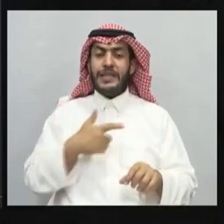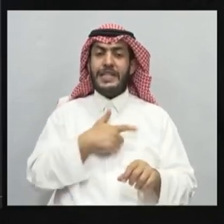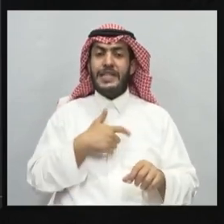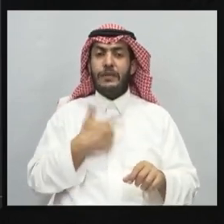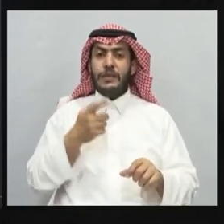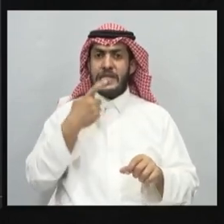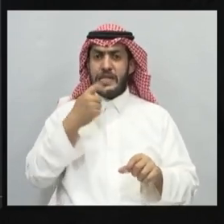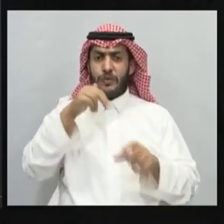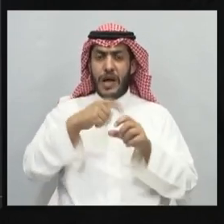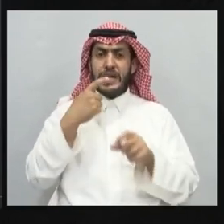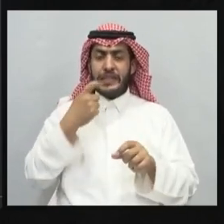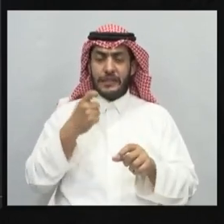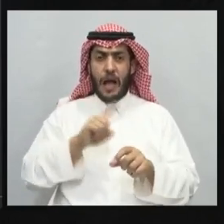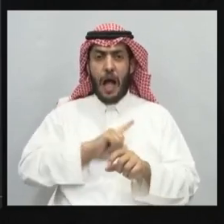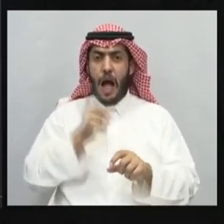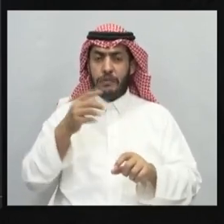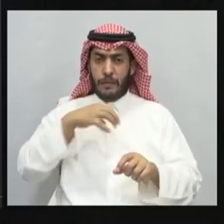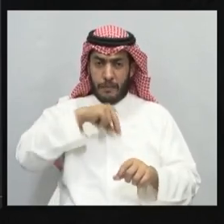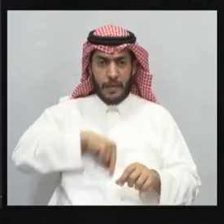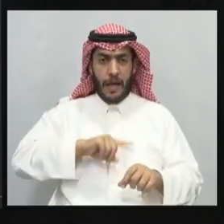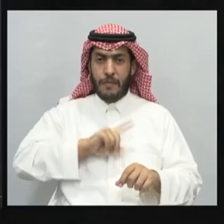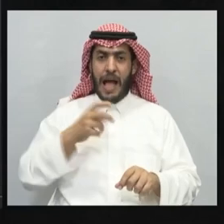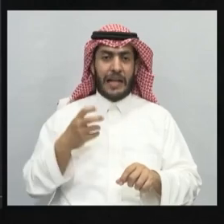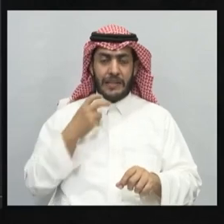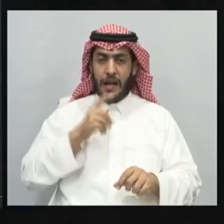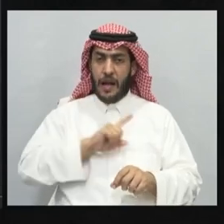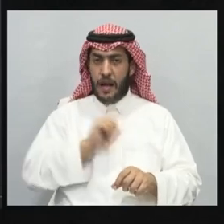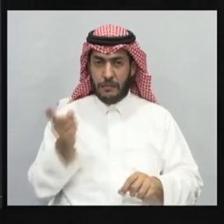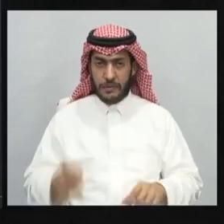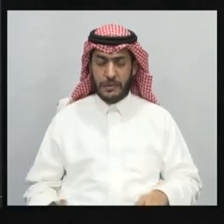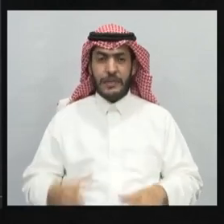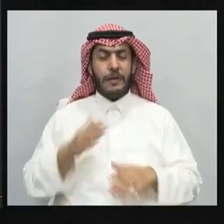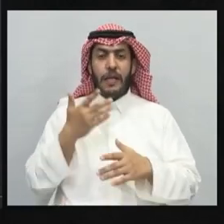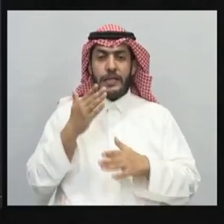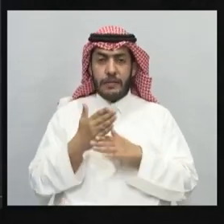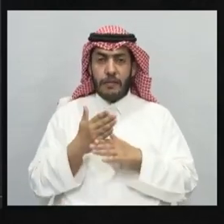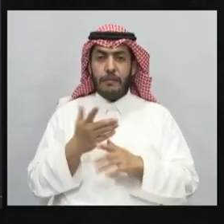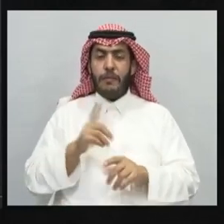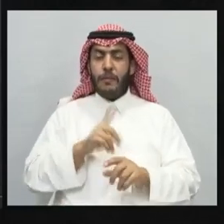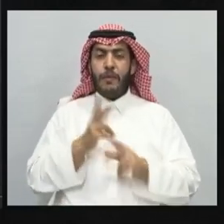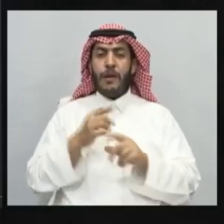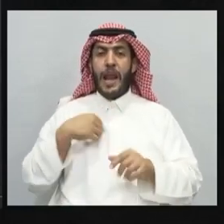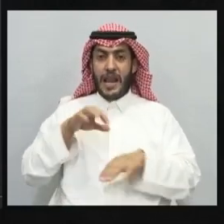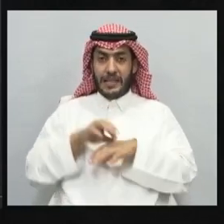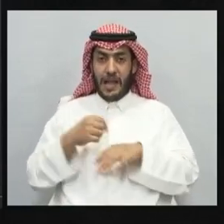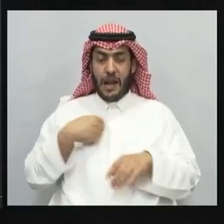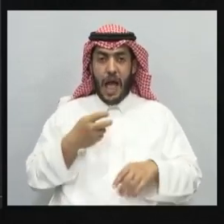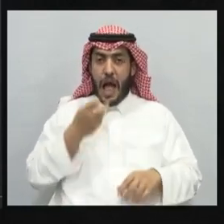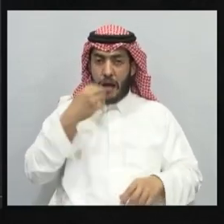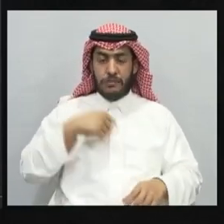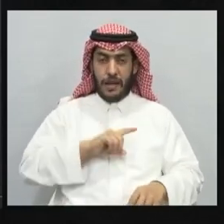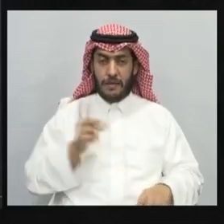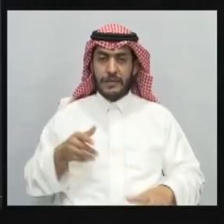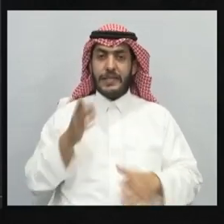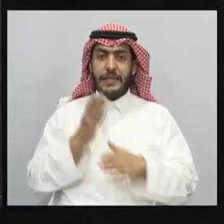مادته صلبه قويه لا يستسيغها ايش الاسنان وبالتالي ايش اللي بيصير يمتنع الانسان عن اكلها